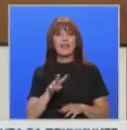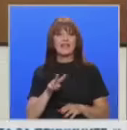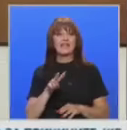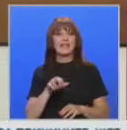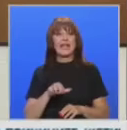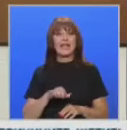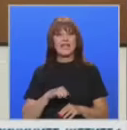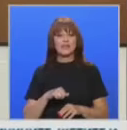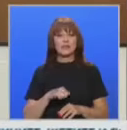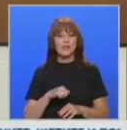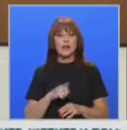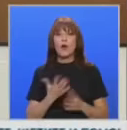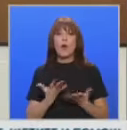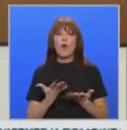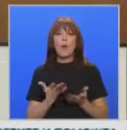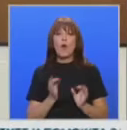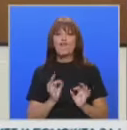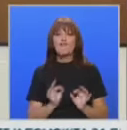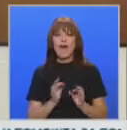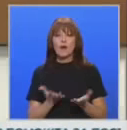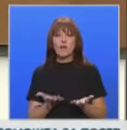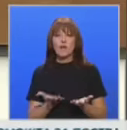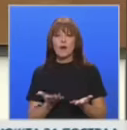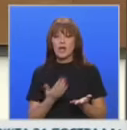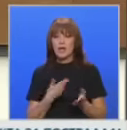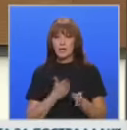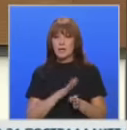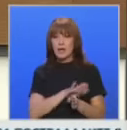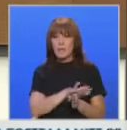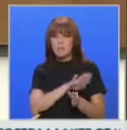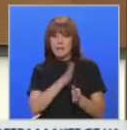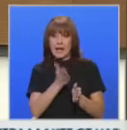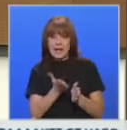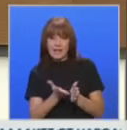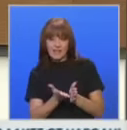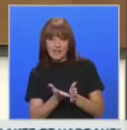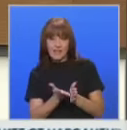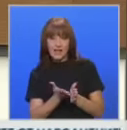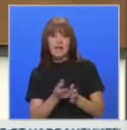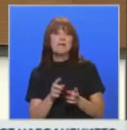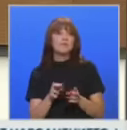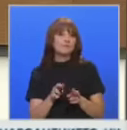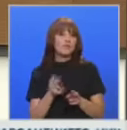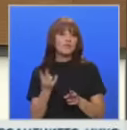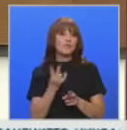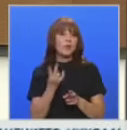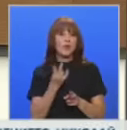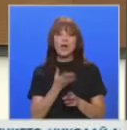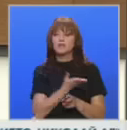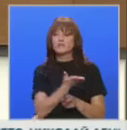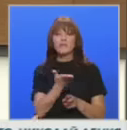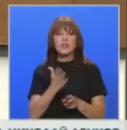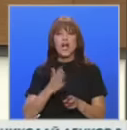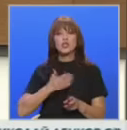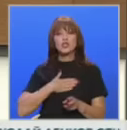премиера. Кое от двете е вярно? Има ли преливали язовири? И второ, чия собственост